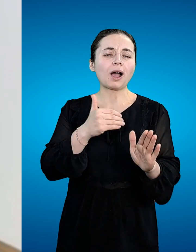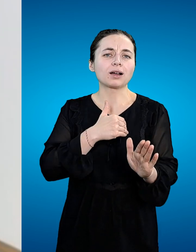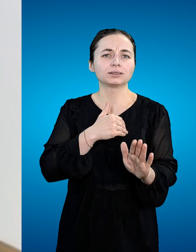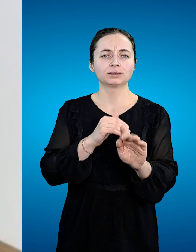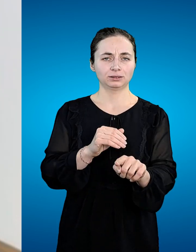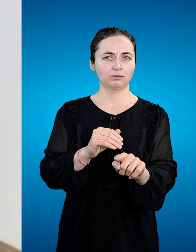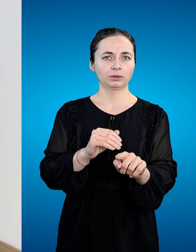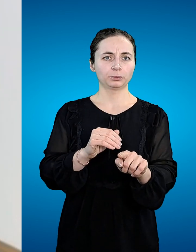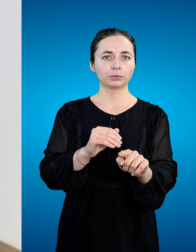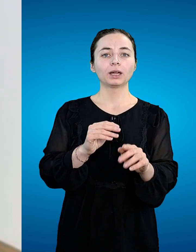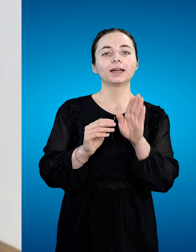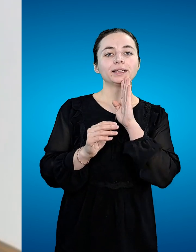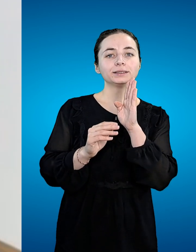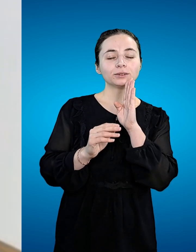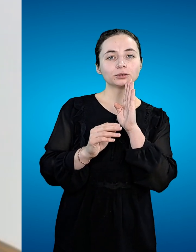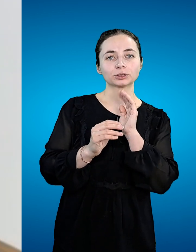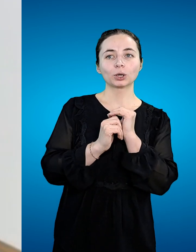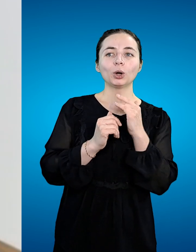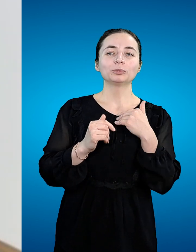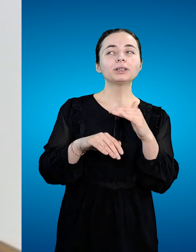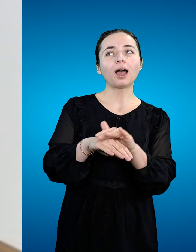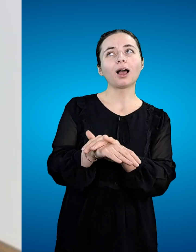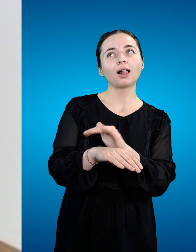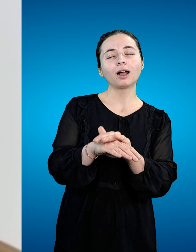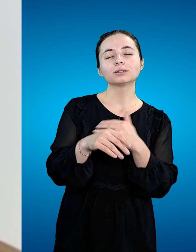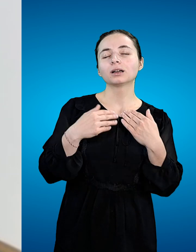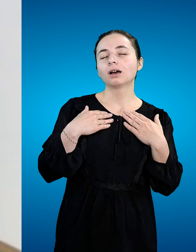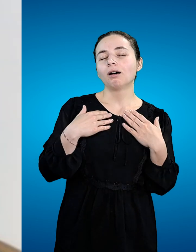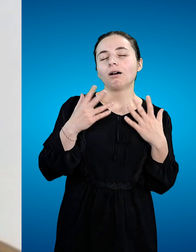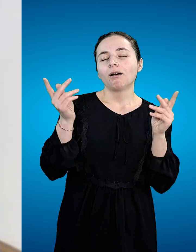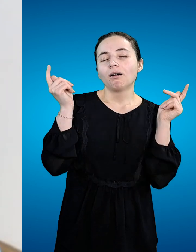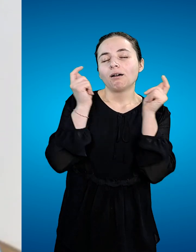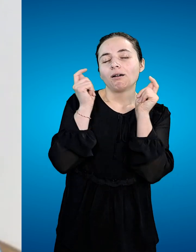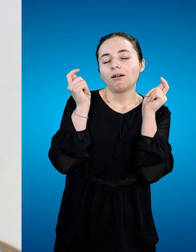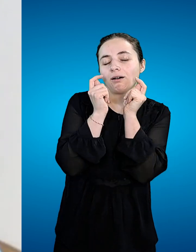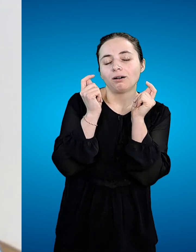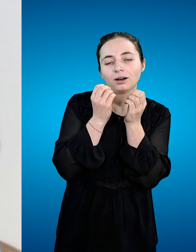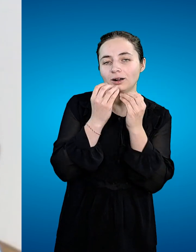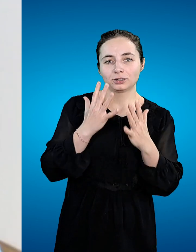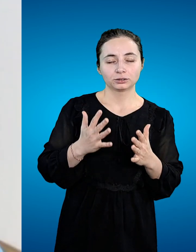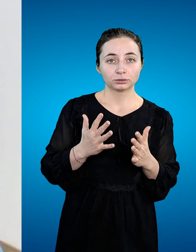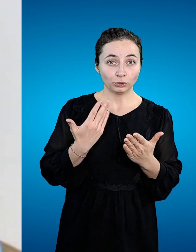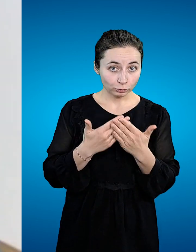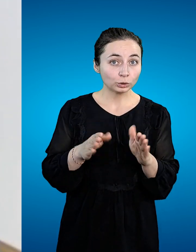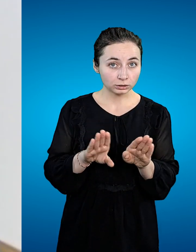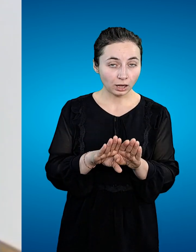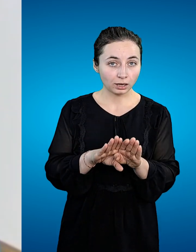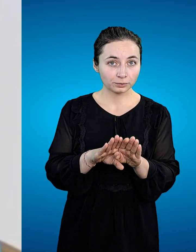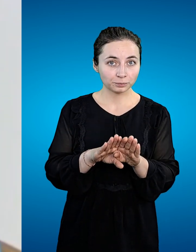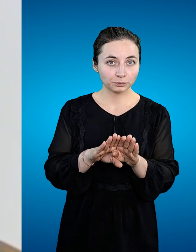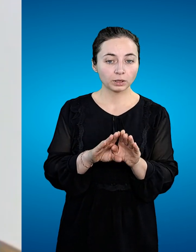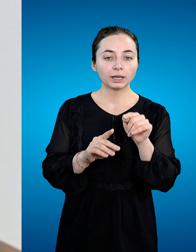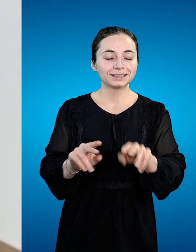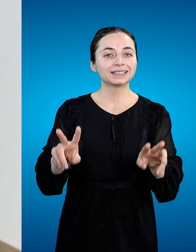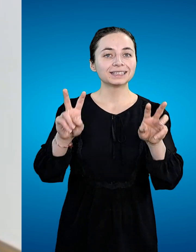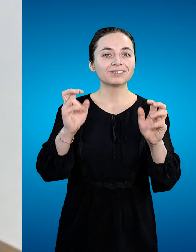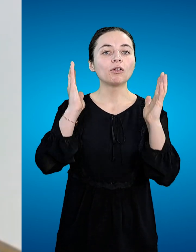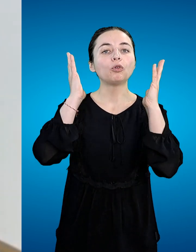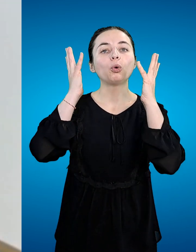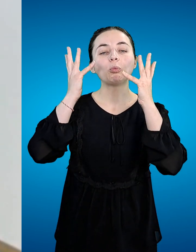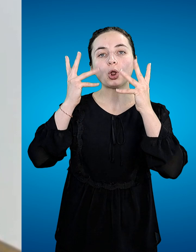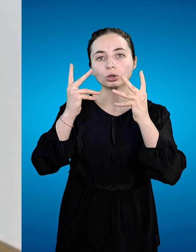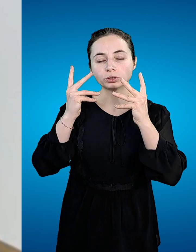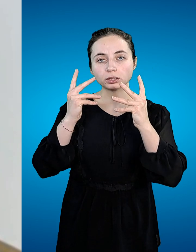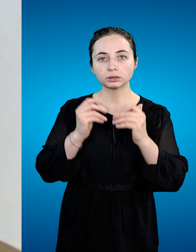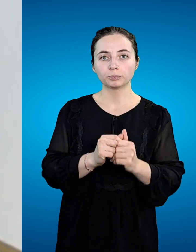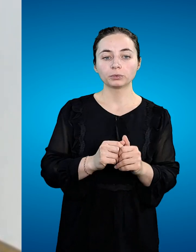этого хотят в жизни. Вот, например, девушка говорит, он меня гладит, мне так хорошо становится вообще. Вот так вот. Это